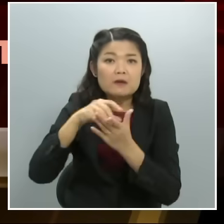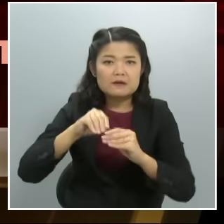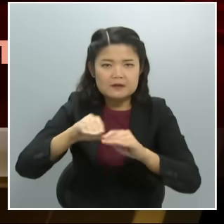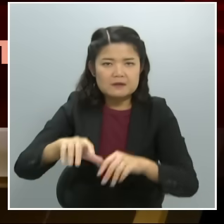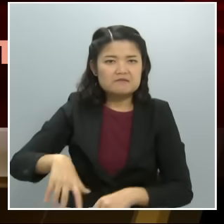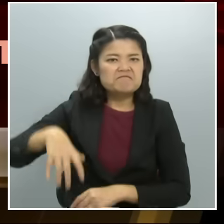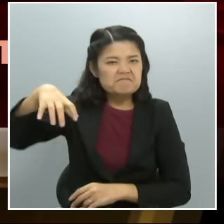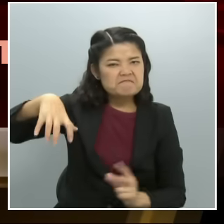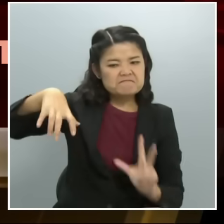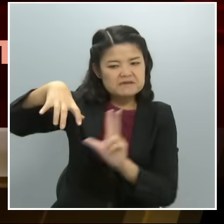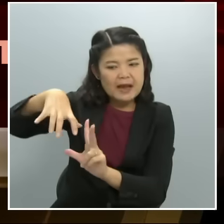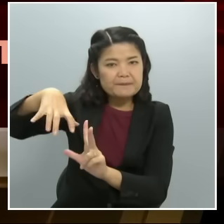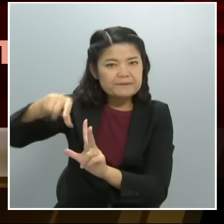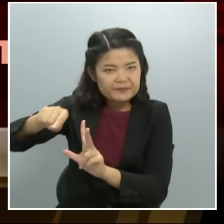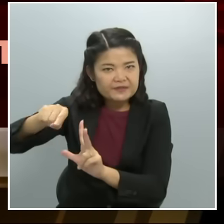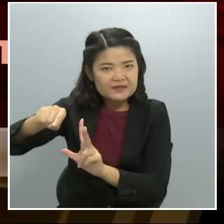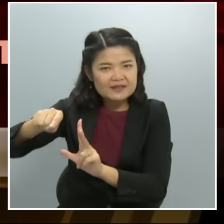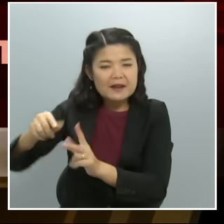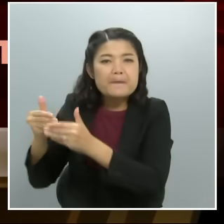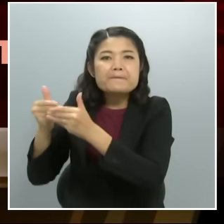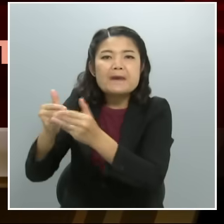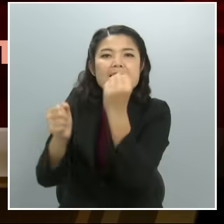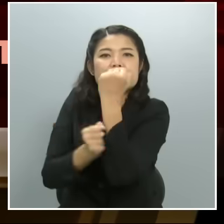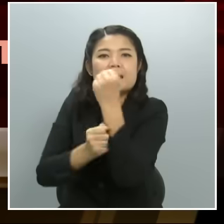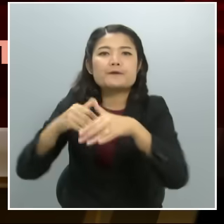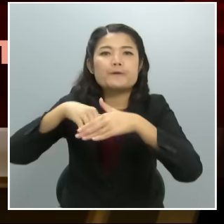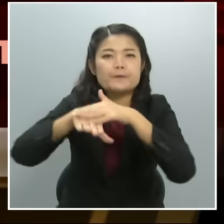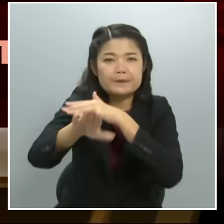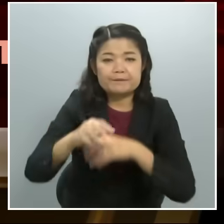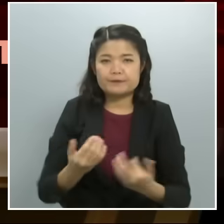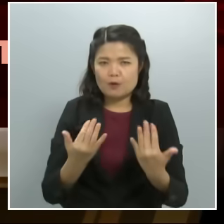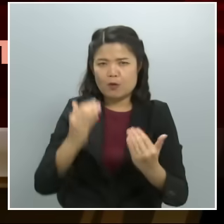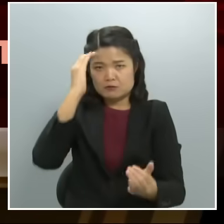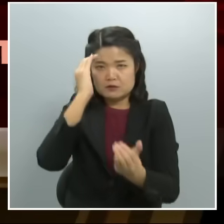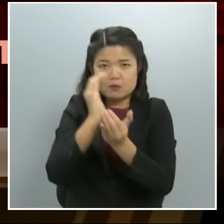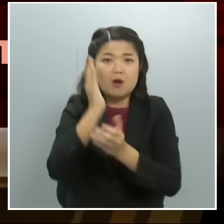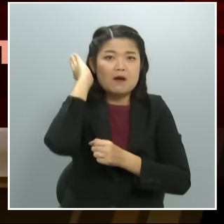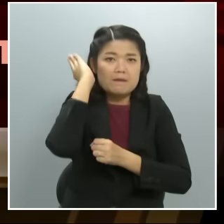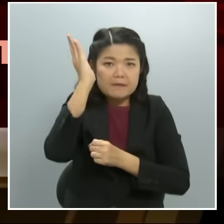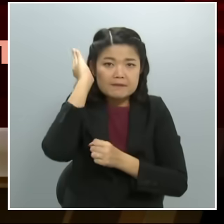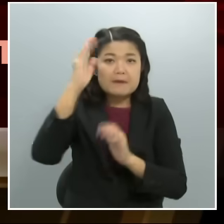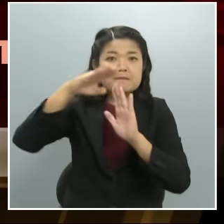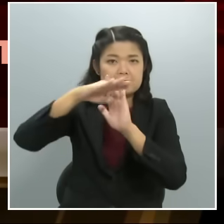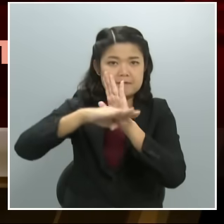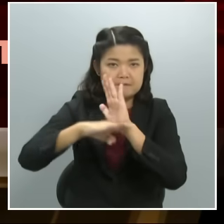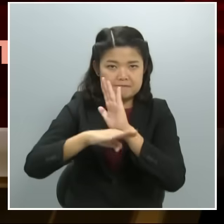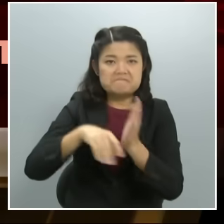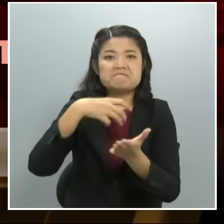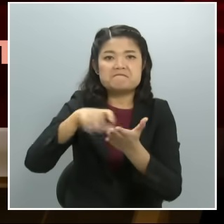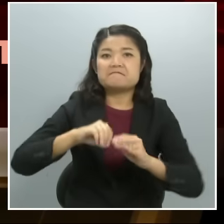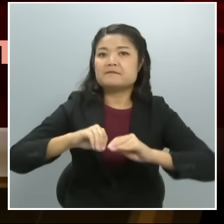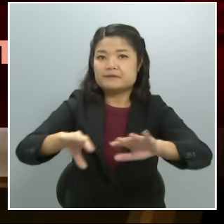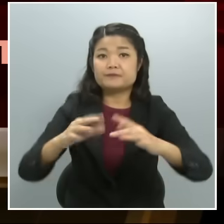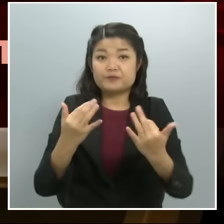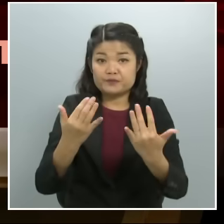คนพากำนันนกออกจากจุดเกิดเหตุเดี๋ยวรอตำรวจแถลงเป็นทางการเรายังไม่ยืนยัน 100% นั้นในเหตุ